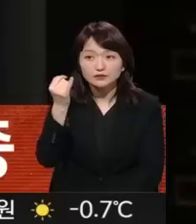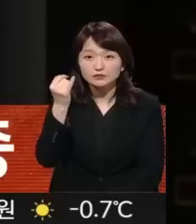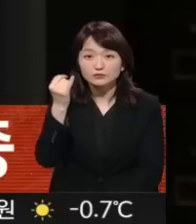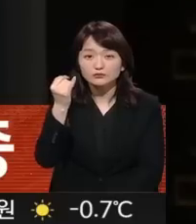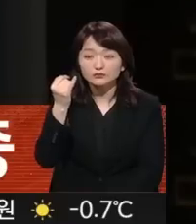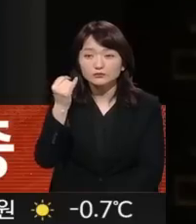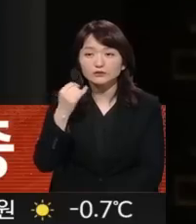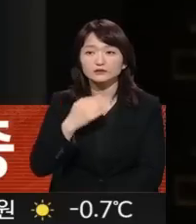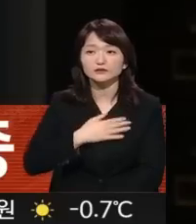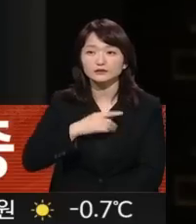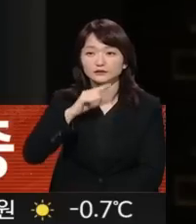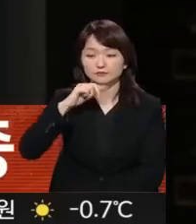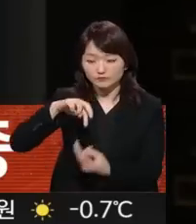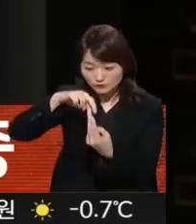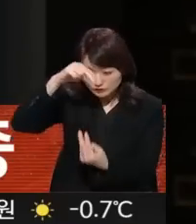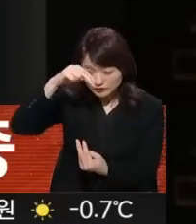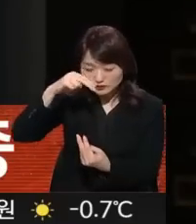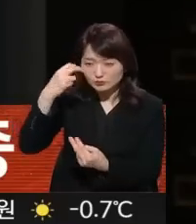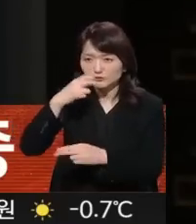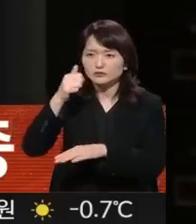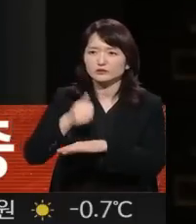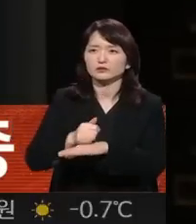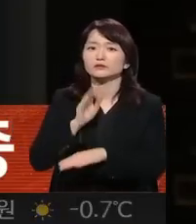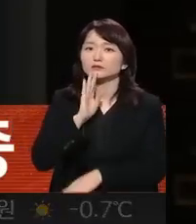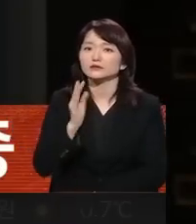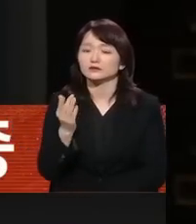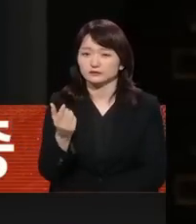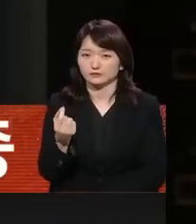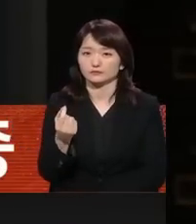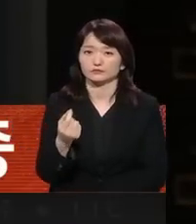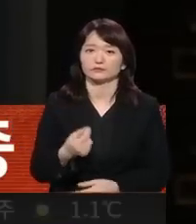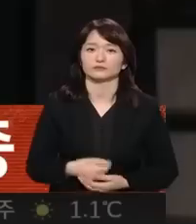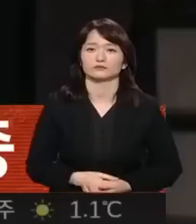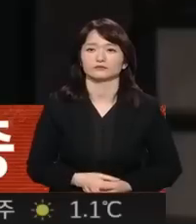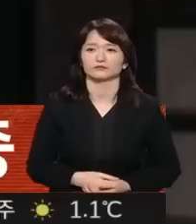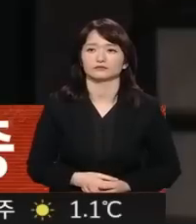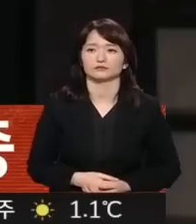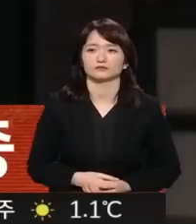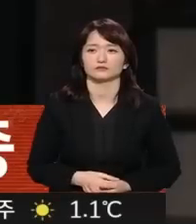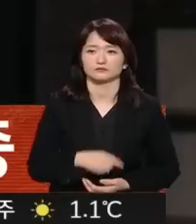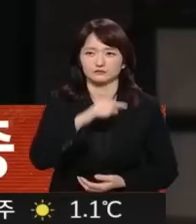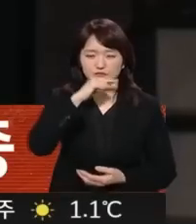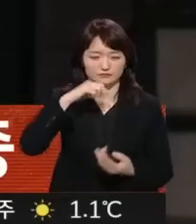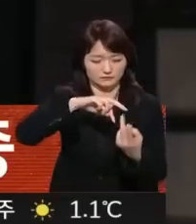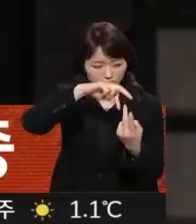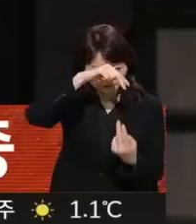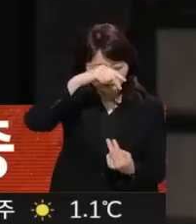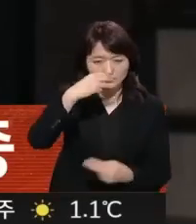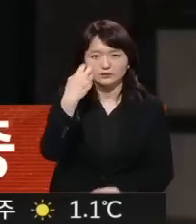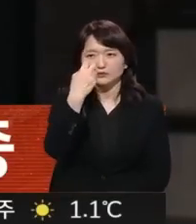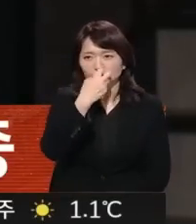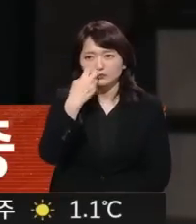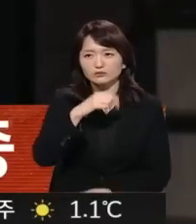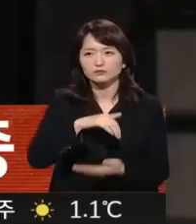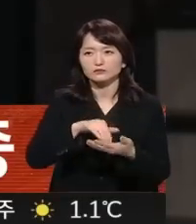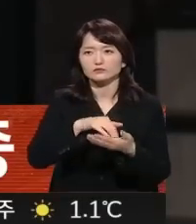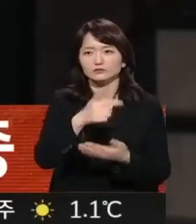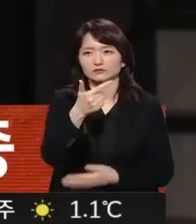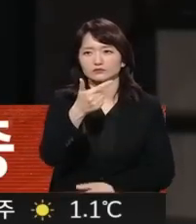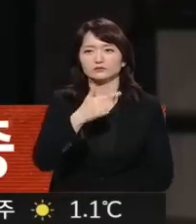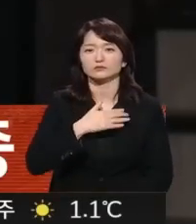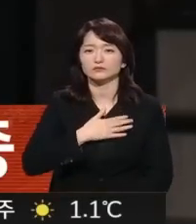DNA 여러 번 조사를 했지만 다 맞다고 했잖아요네 그렇습니다 DNA 검사 지금 6번 했다고 알고